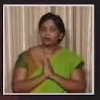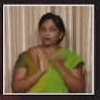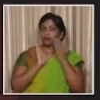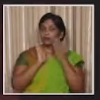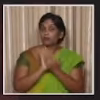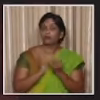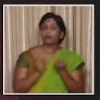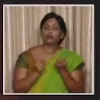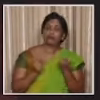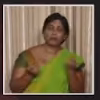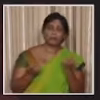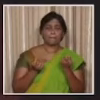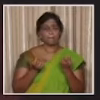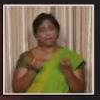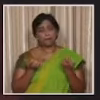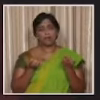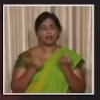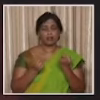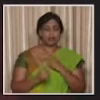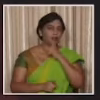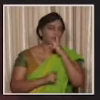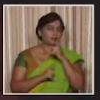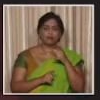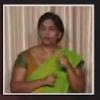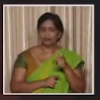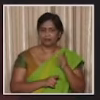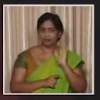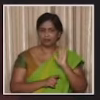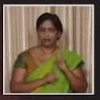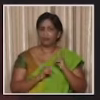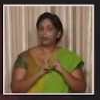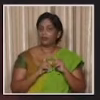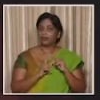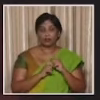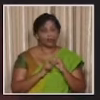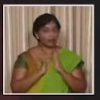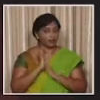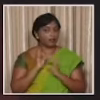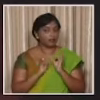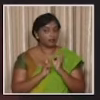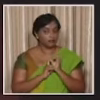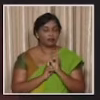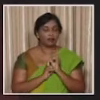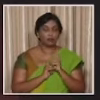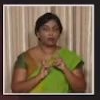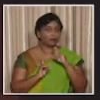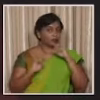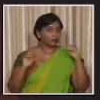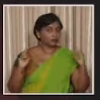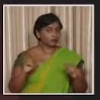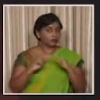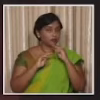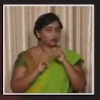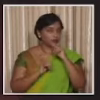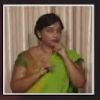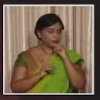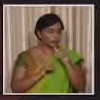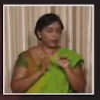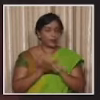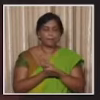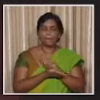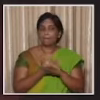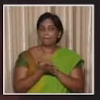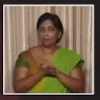පෙන්වන්නේ මුදල් නැතයි කියන කාරණාව. හැබැයි ගරු අධ්‍යාපන අමාත්‍යතුමනි, ශ්‍රේෂ්ඨාධිකරණය බොහොම පැහැදිලි